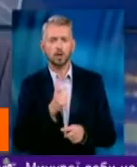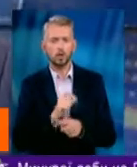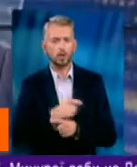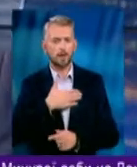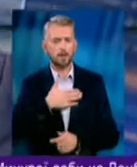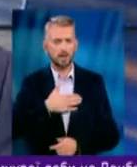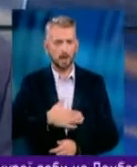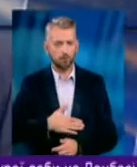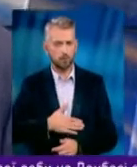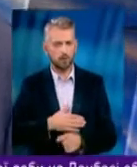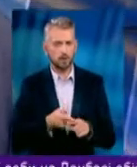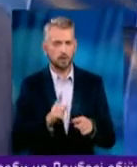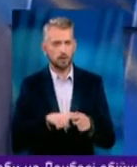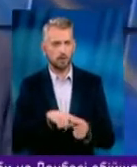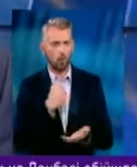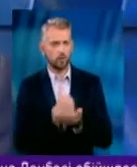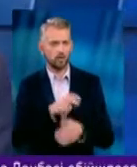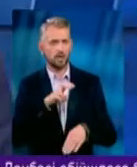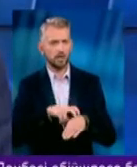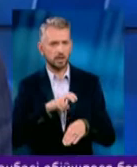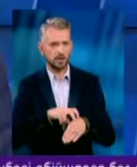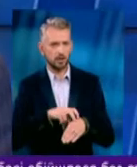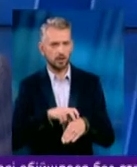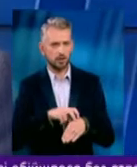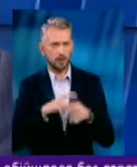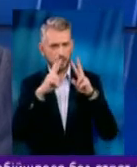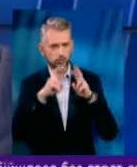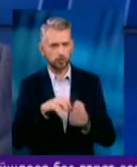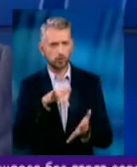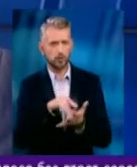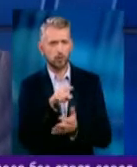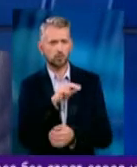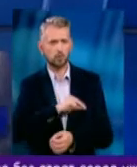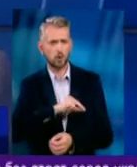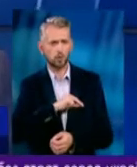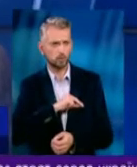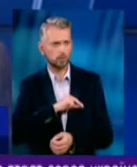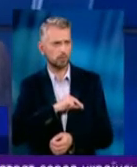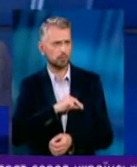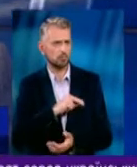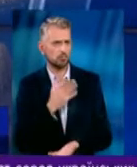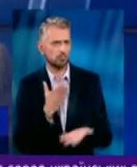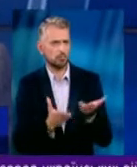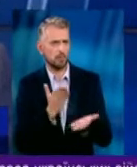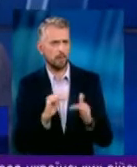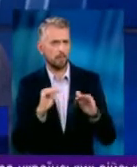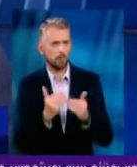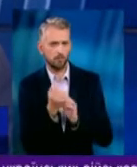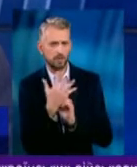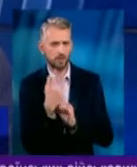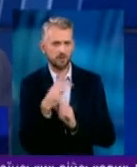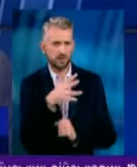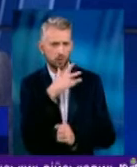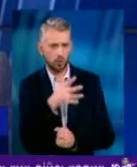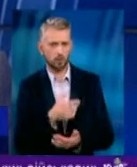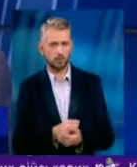мені дуже приємно, це головний лікар діагностичного центру, яка працює там, напевне, мінімум років 15-20, і